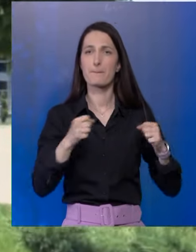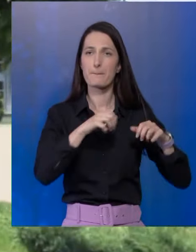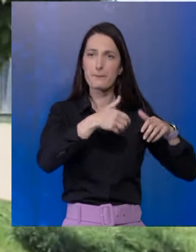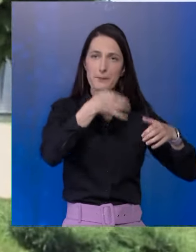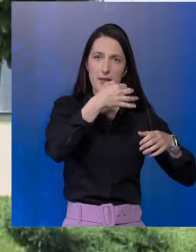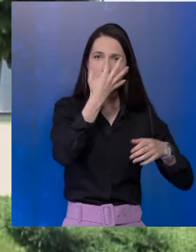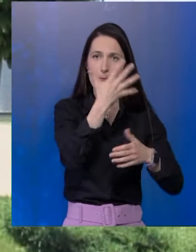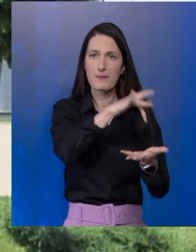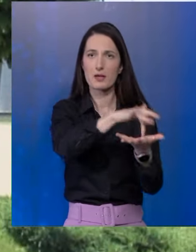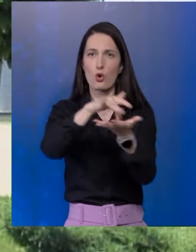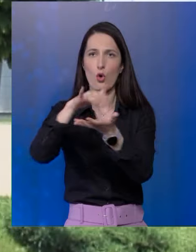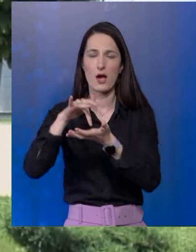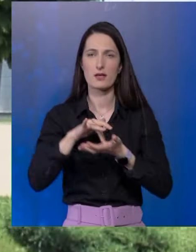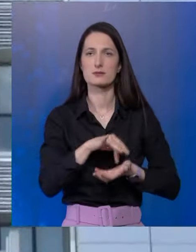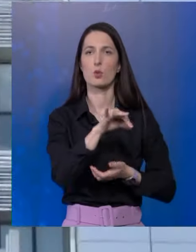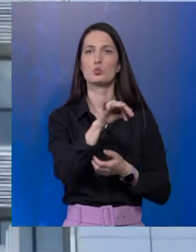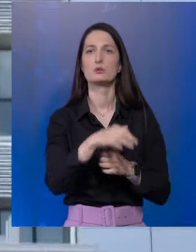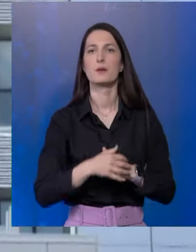Tuzli.